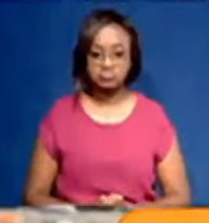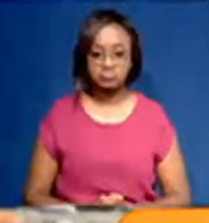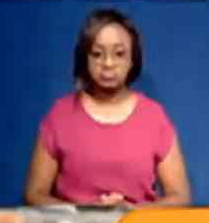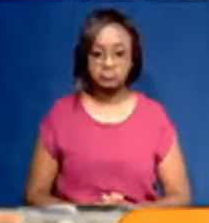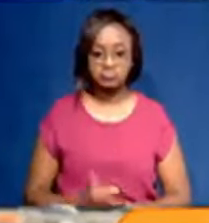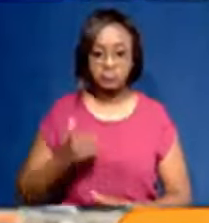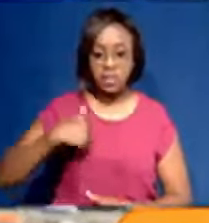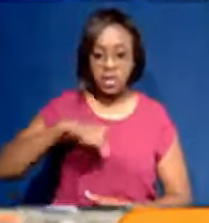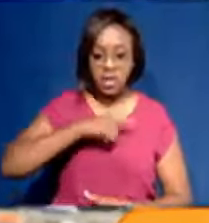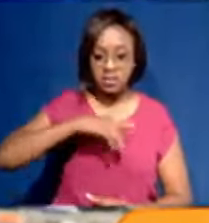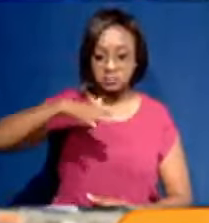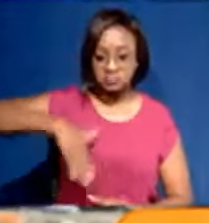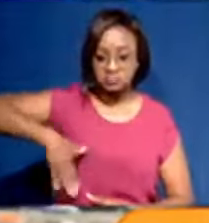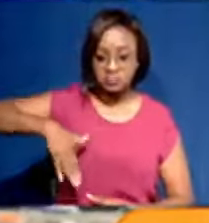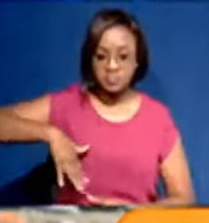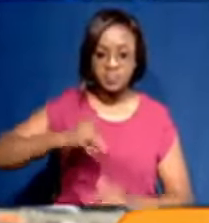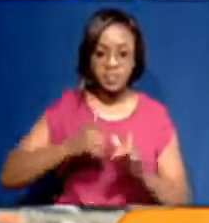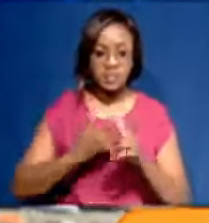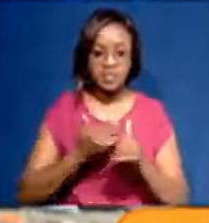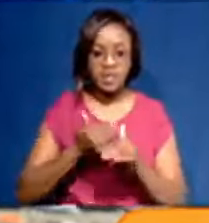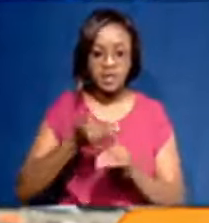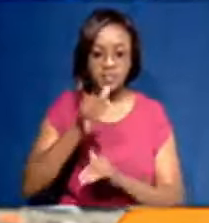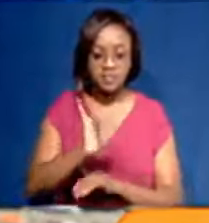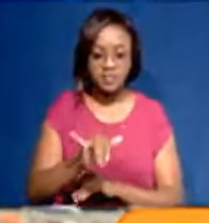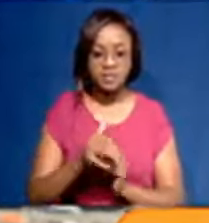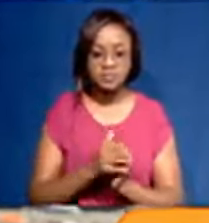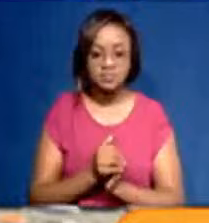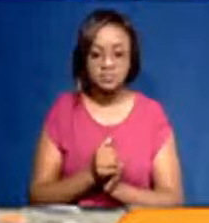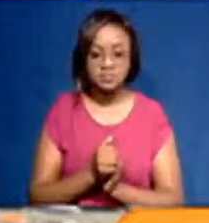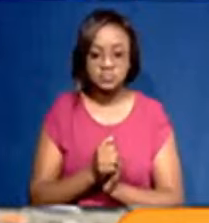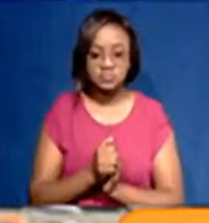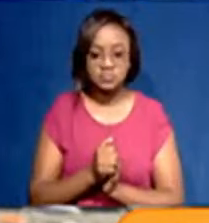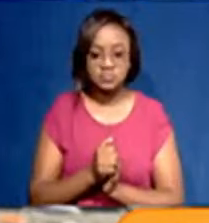kukaguliwa. Kwa hiyo alipotoka hapo kama alikuwa